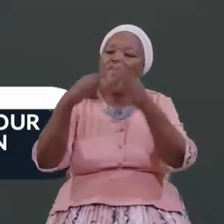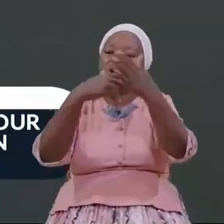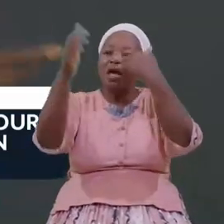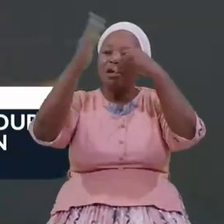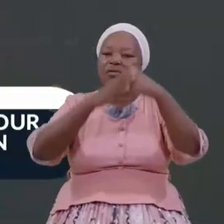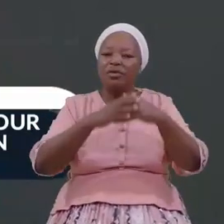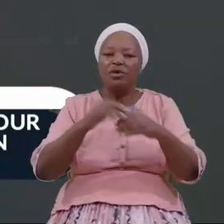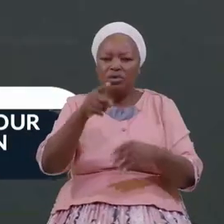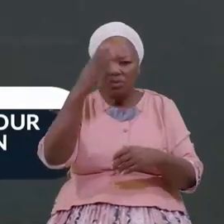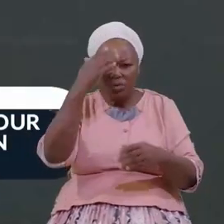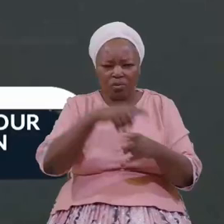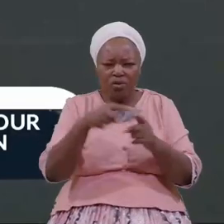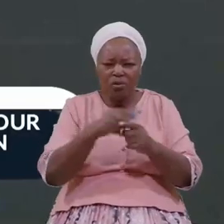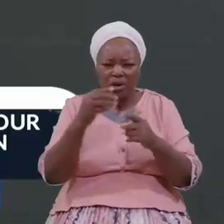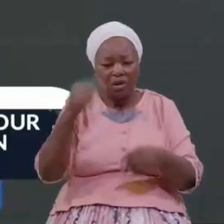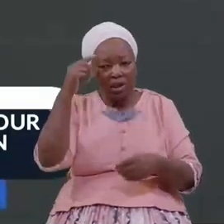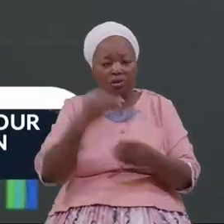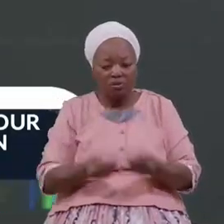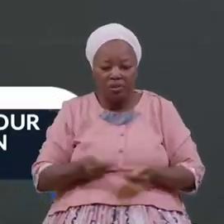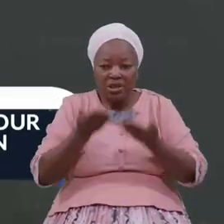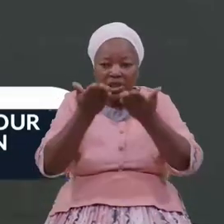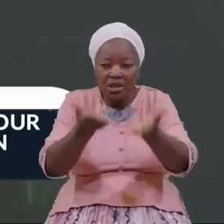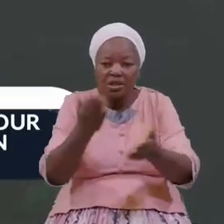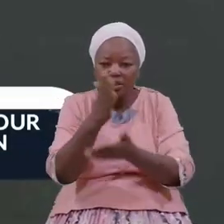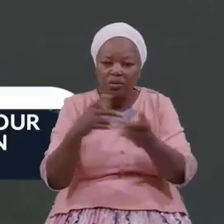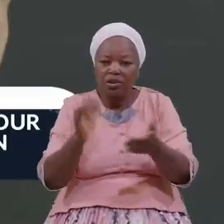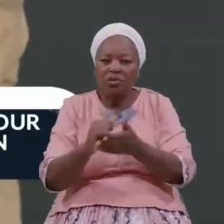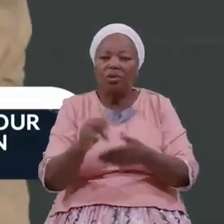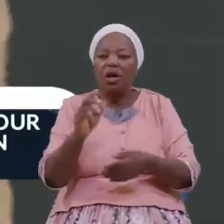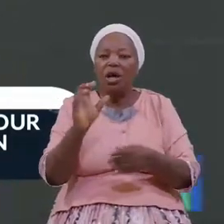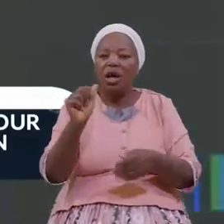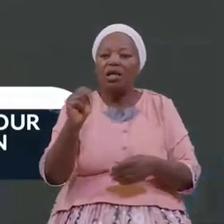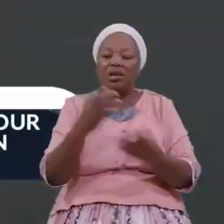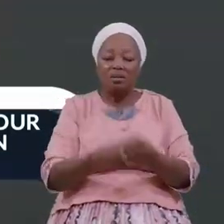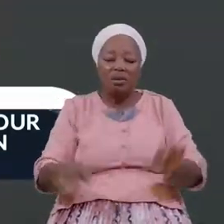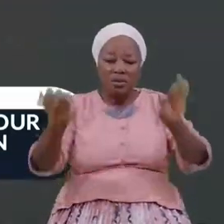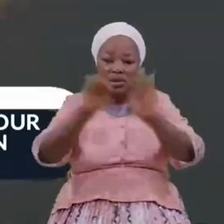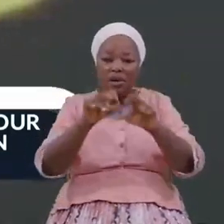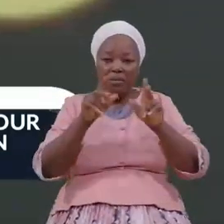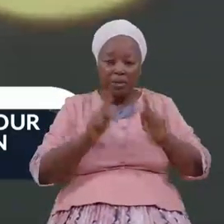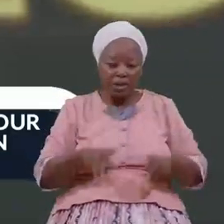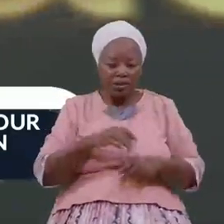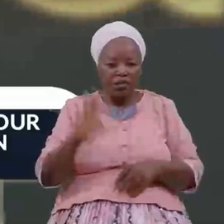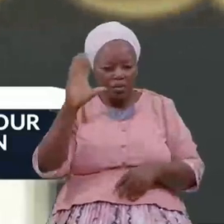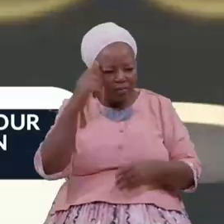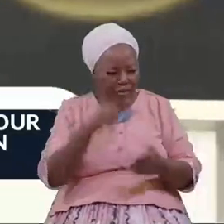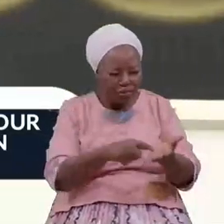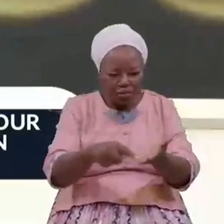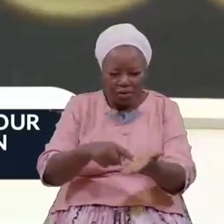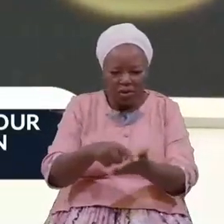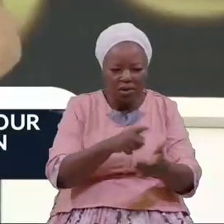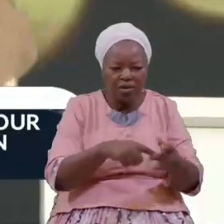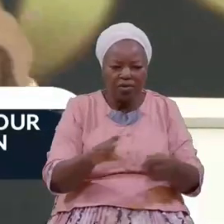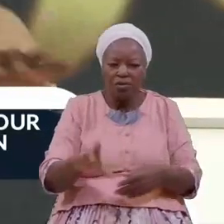à lui-même et au Père, arrivé à l'autre bord, vous essayez de présenter quelque chose à une personnalité